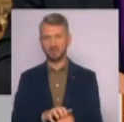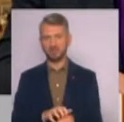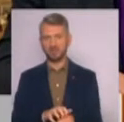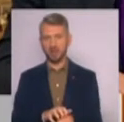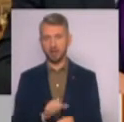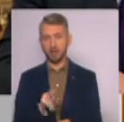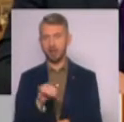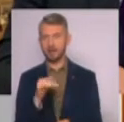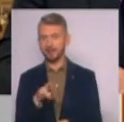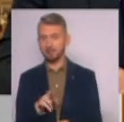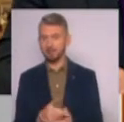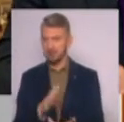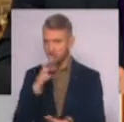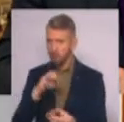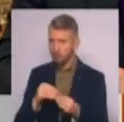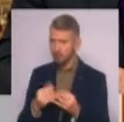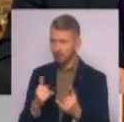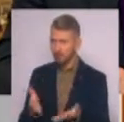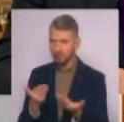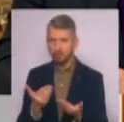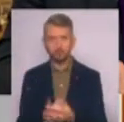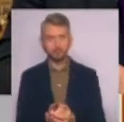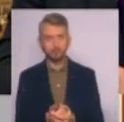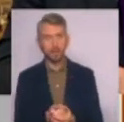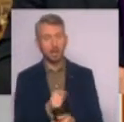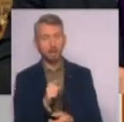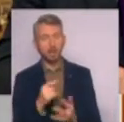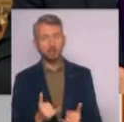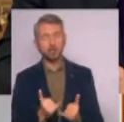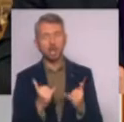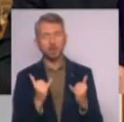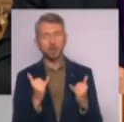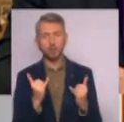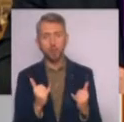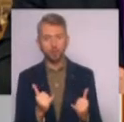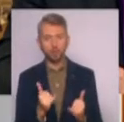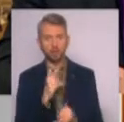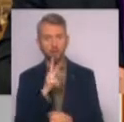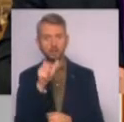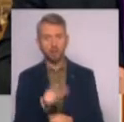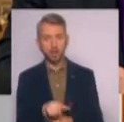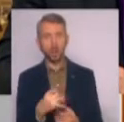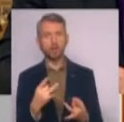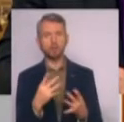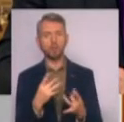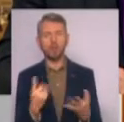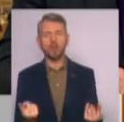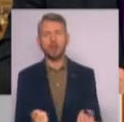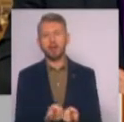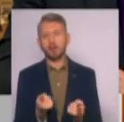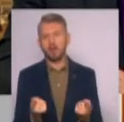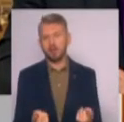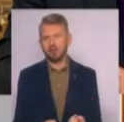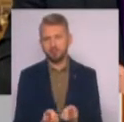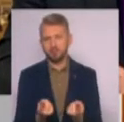Тобто, Юрій Іванович, серйозну проблему ми сьогодні підняли. Ви, шановна глядачка, розповідає класичний